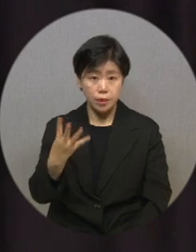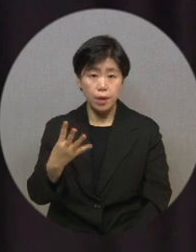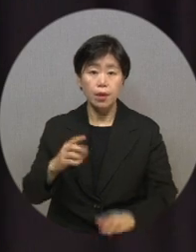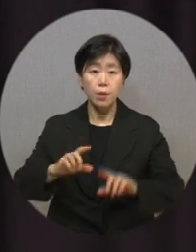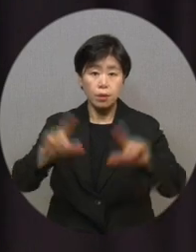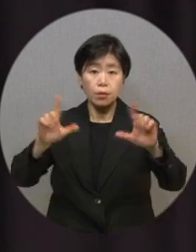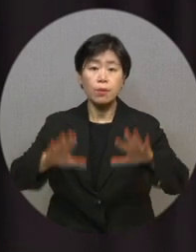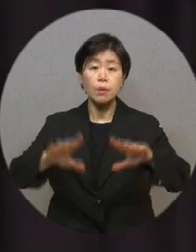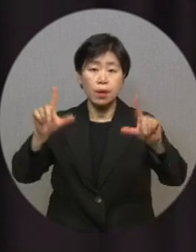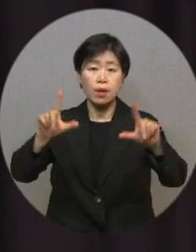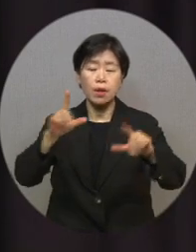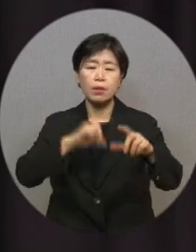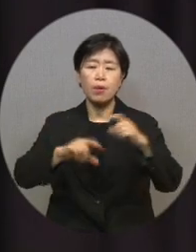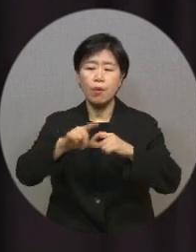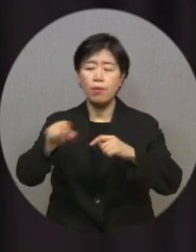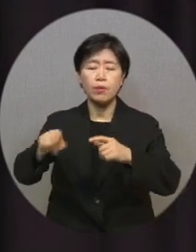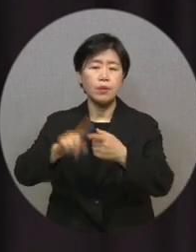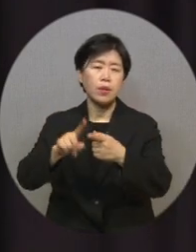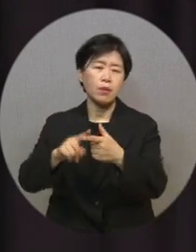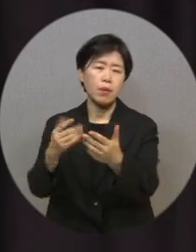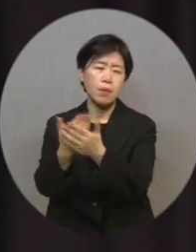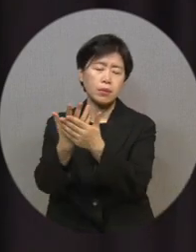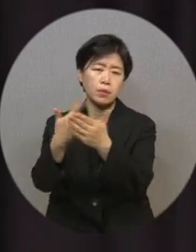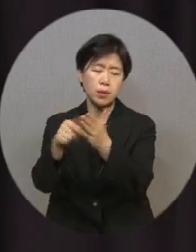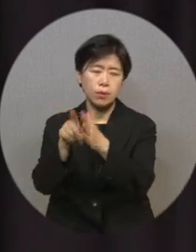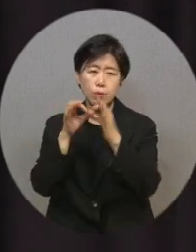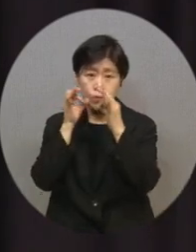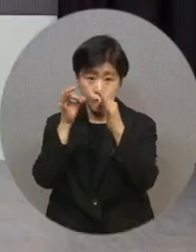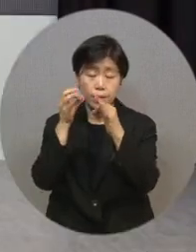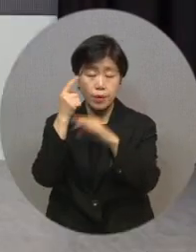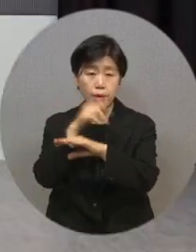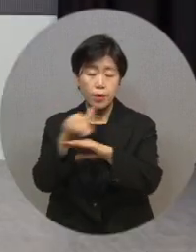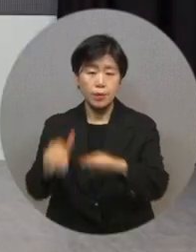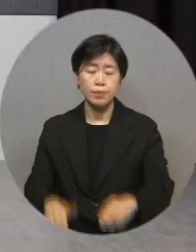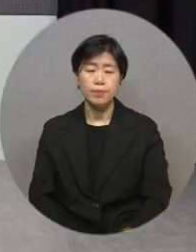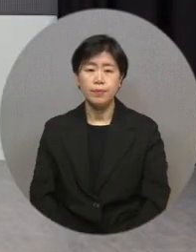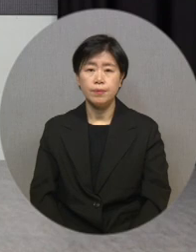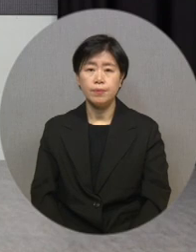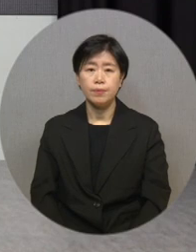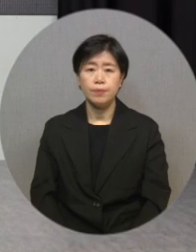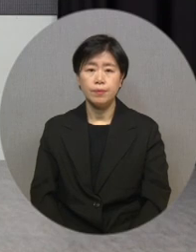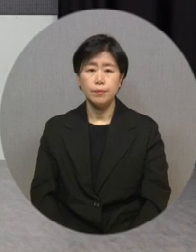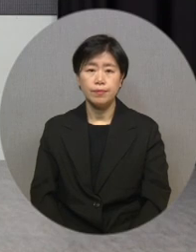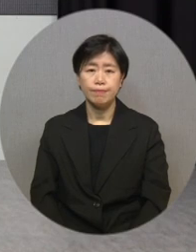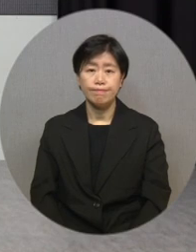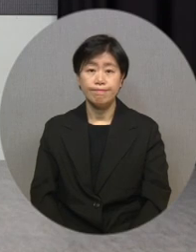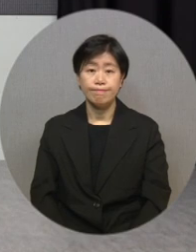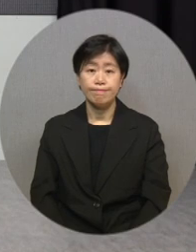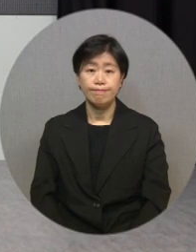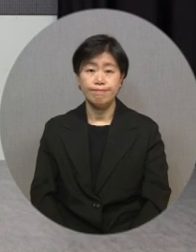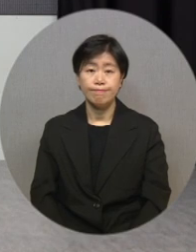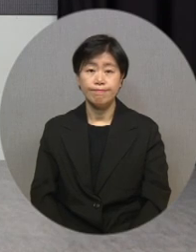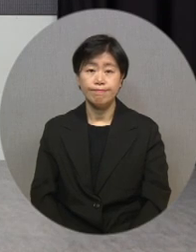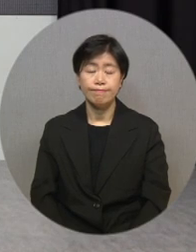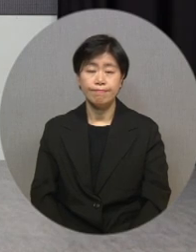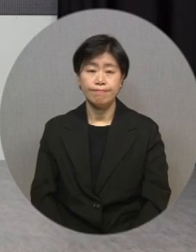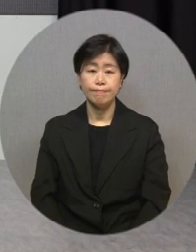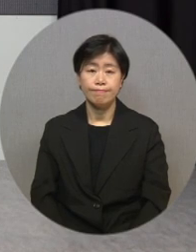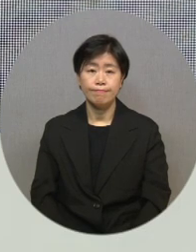중점적으로 추진해야 한 사업이라고 말씀드릴 수 있습니다네이 장애인